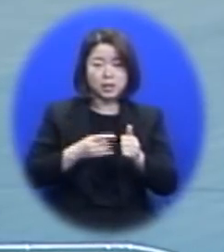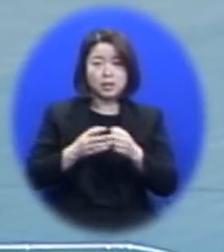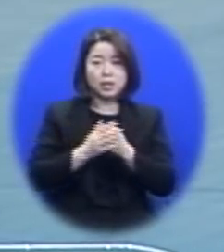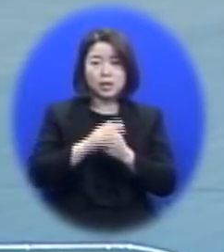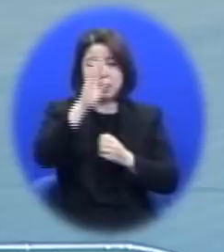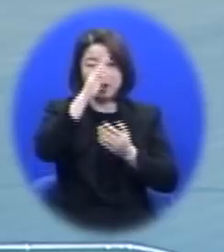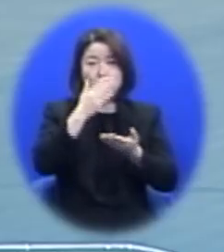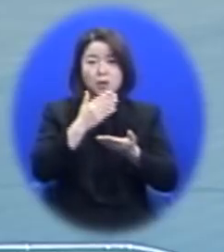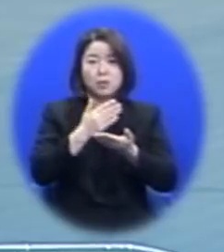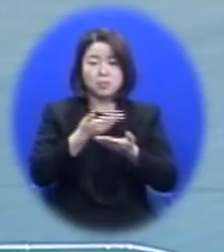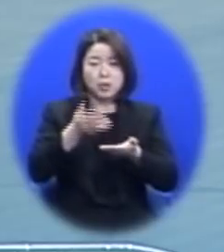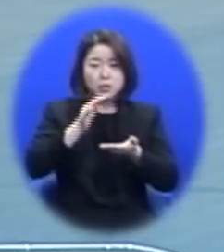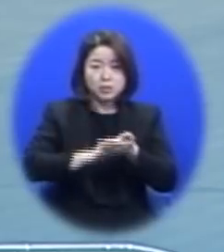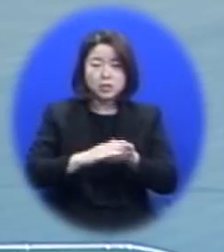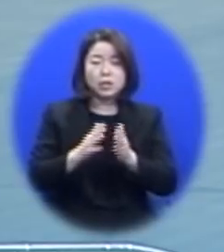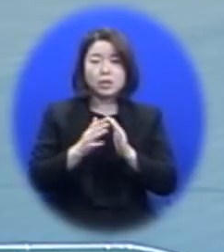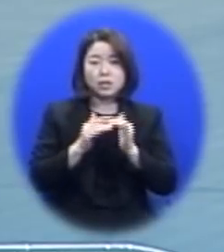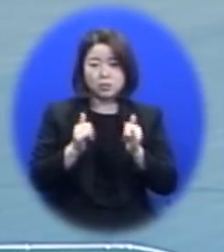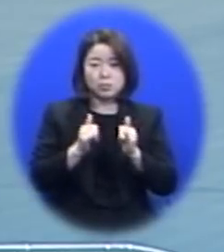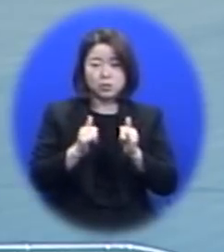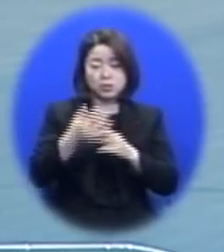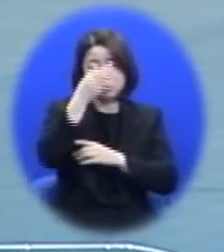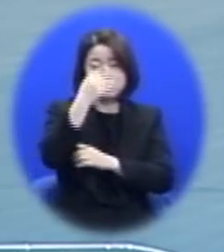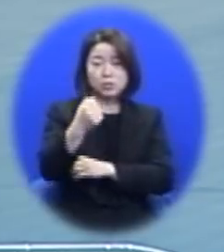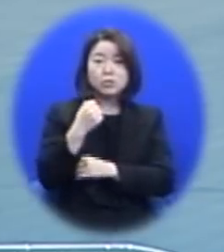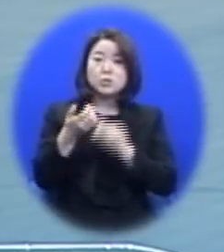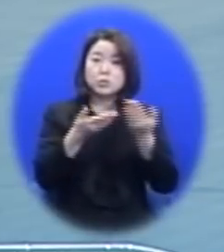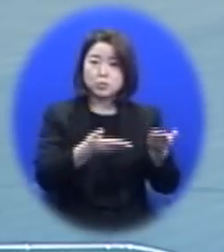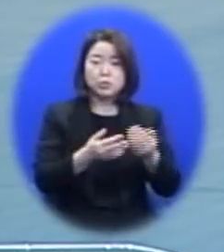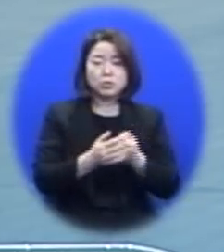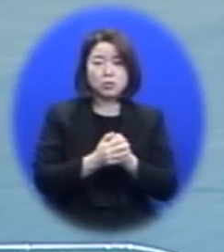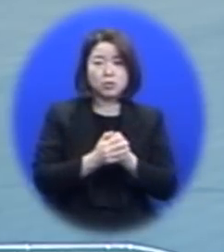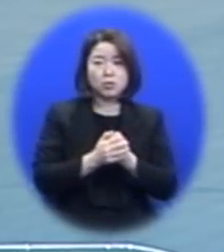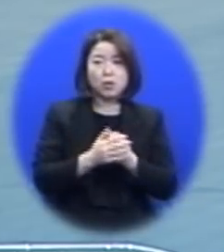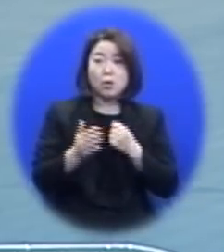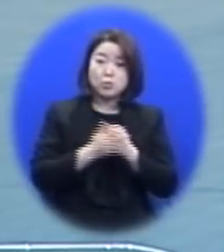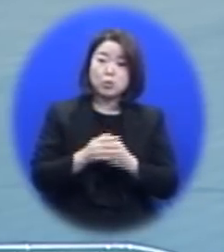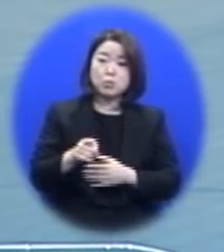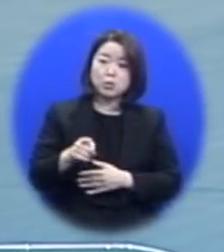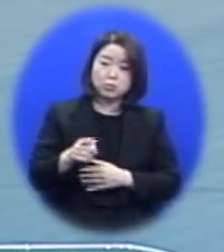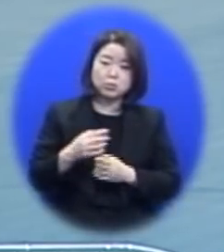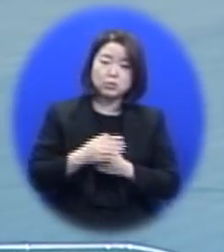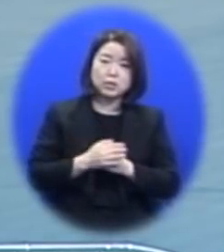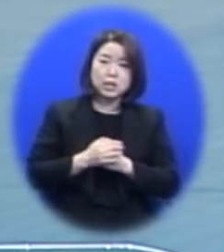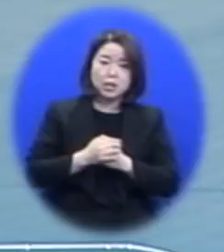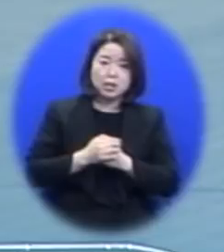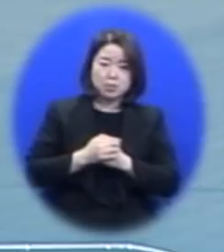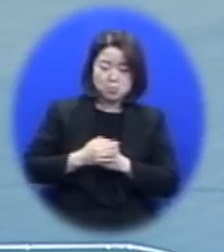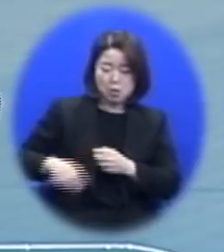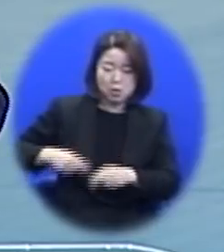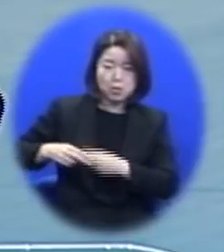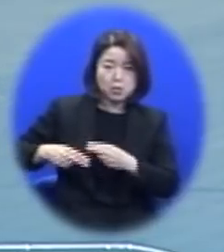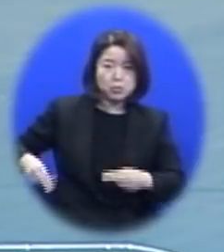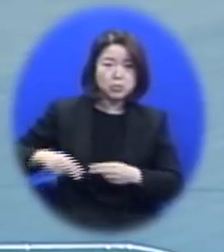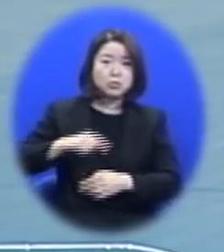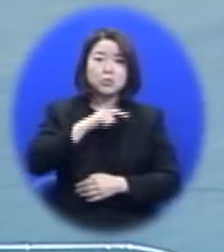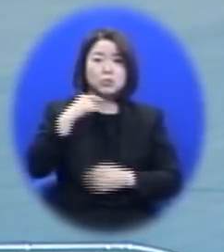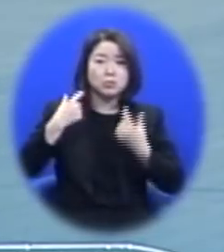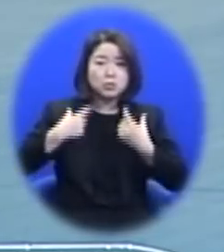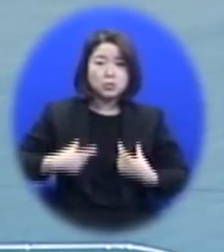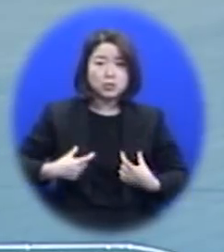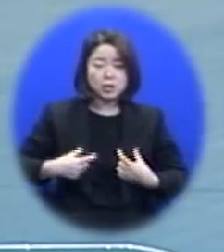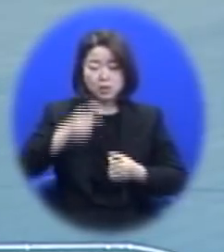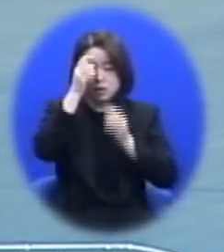치유의 능력을 주셨습니다. 그래서 그 수도자가 기도하면 병자가 나음을 받는 거예요. 그런데 이 수도자는 하나님